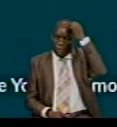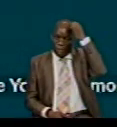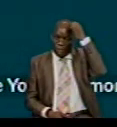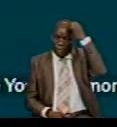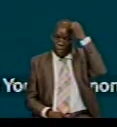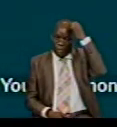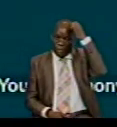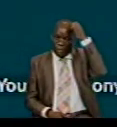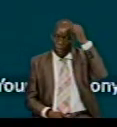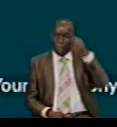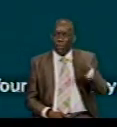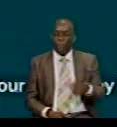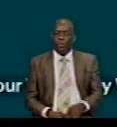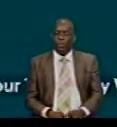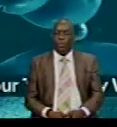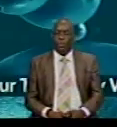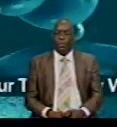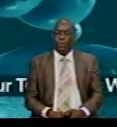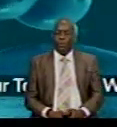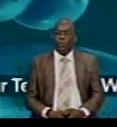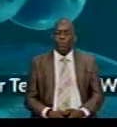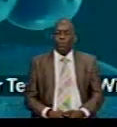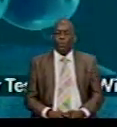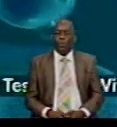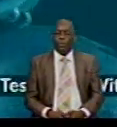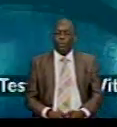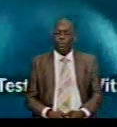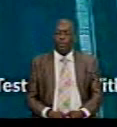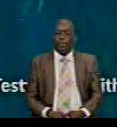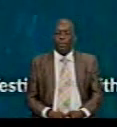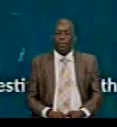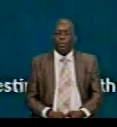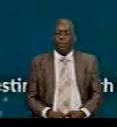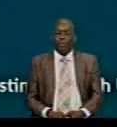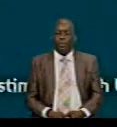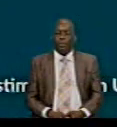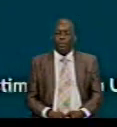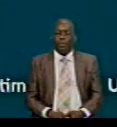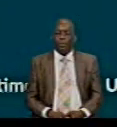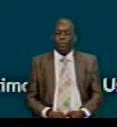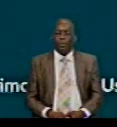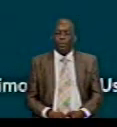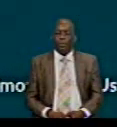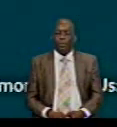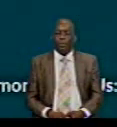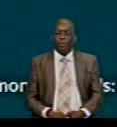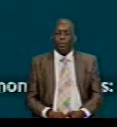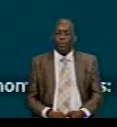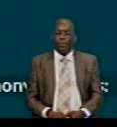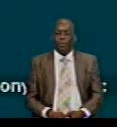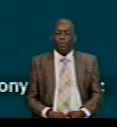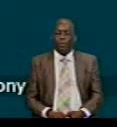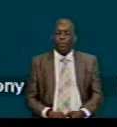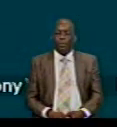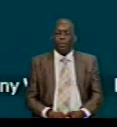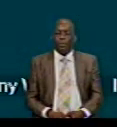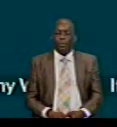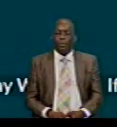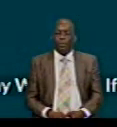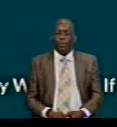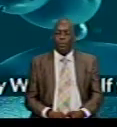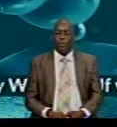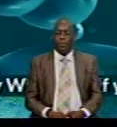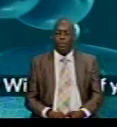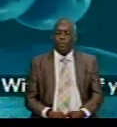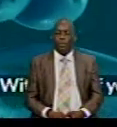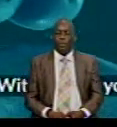réveillée et j'étais complètement guérie. Maintenant, je peux parler parfaitement. Gloire à Dieu. Also,